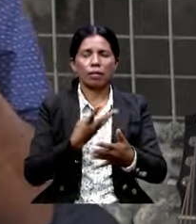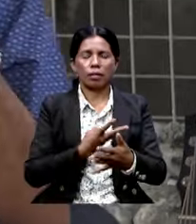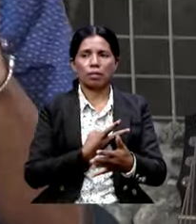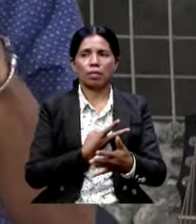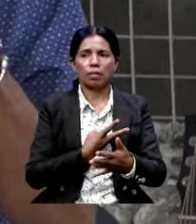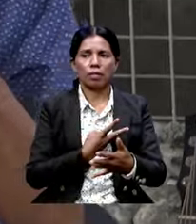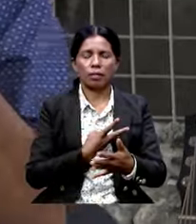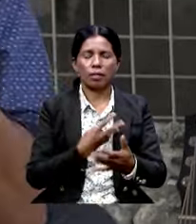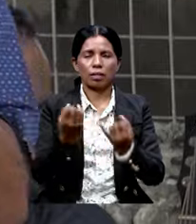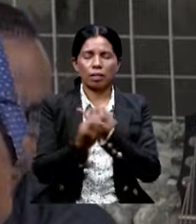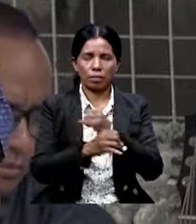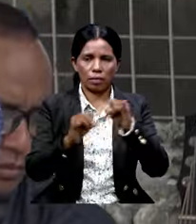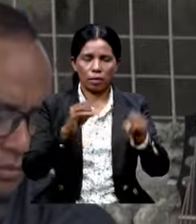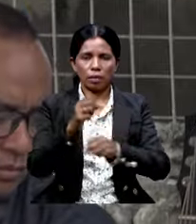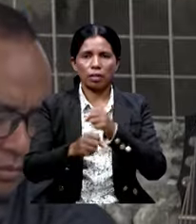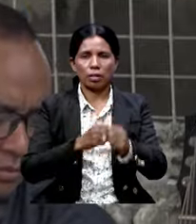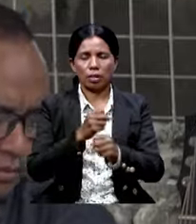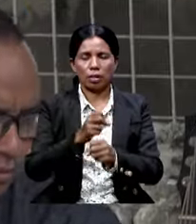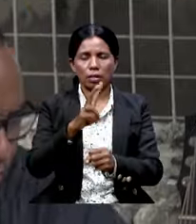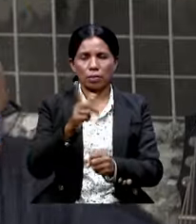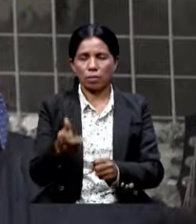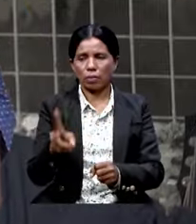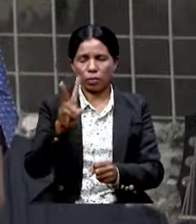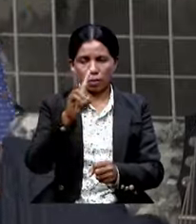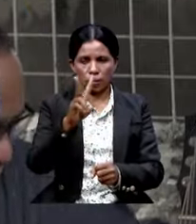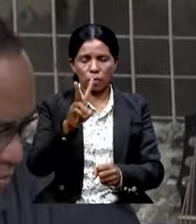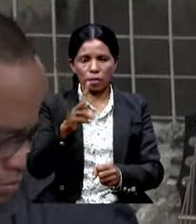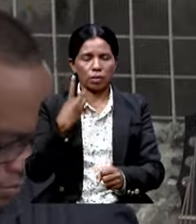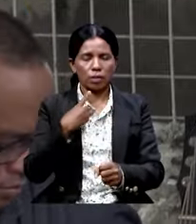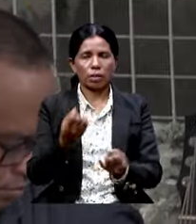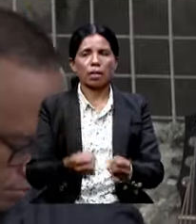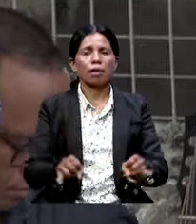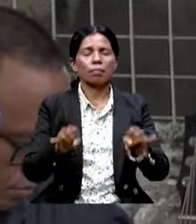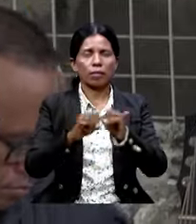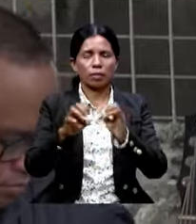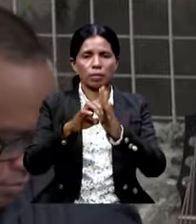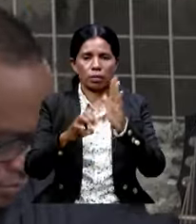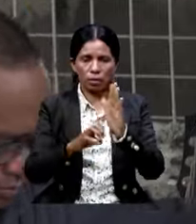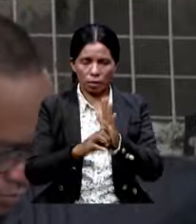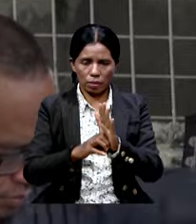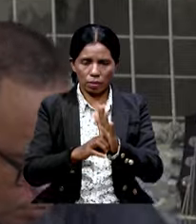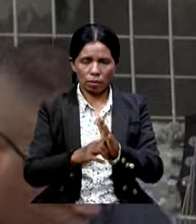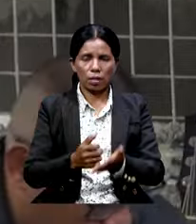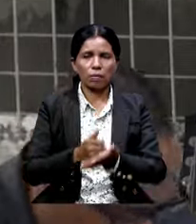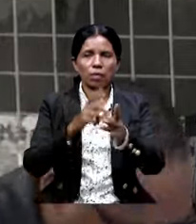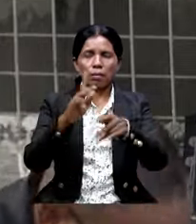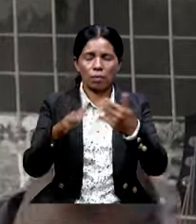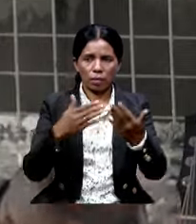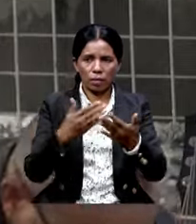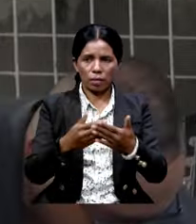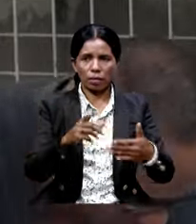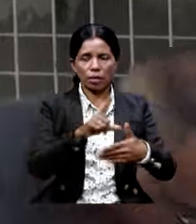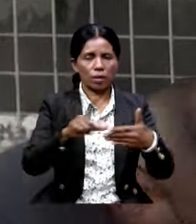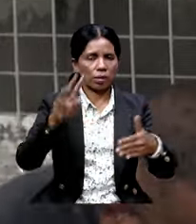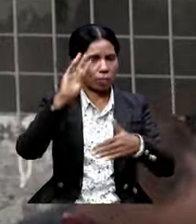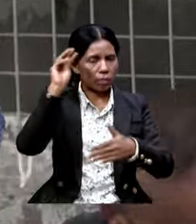restaurasi independensi pada lalu ada polisi dua kita kuliah mas mana bahameti institusi sang estado harus servi povo tambahnya maka linya administrasi lalu